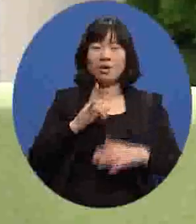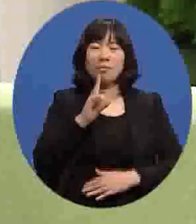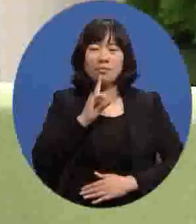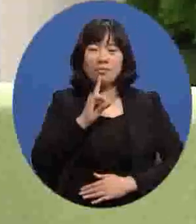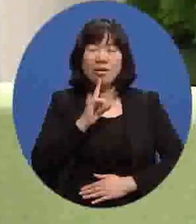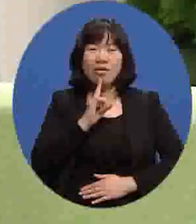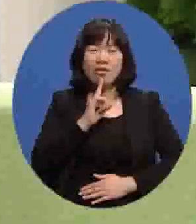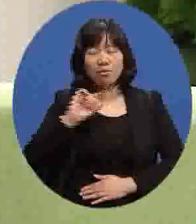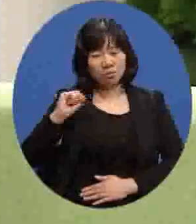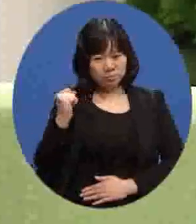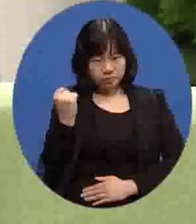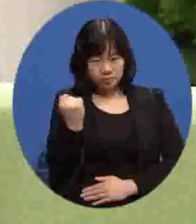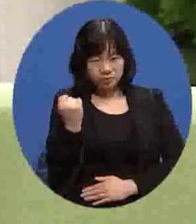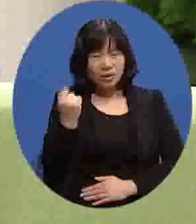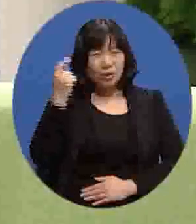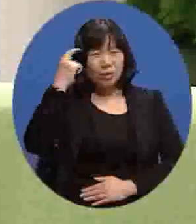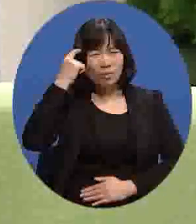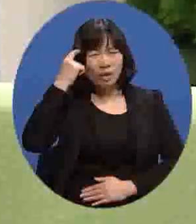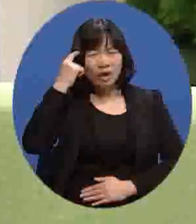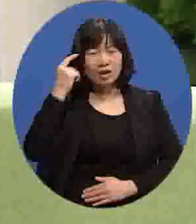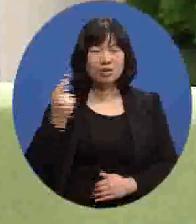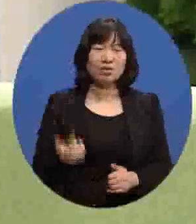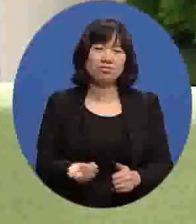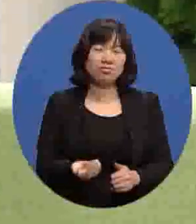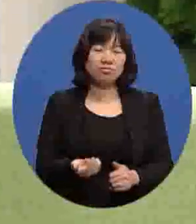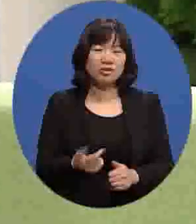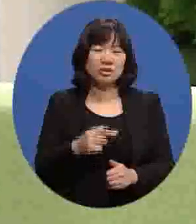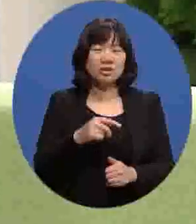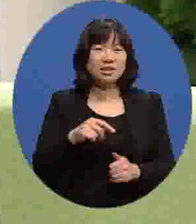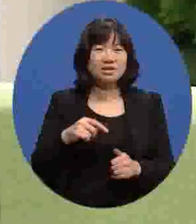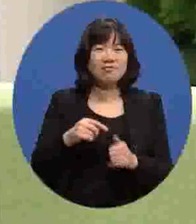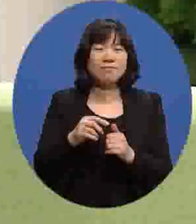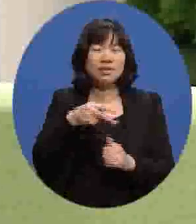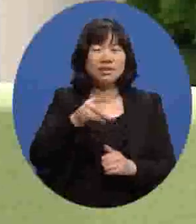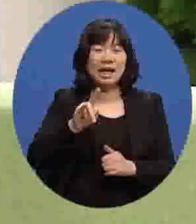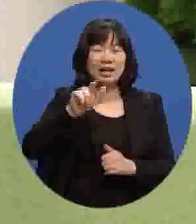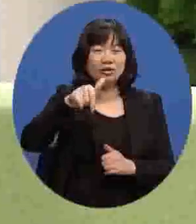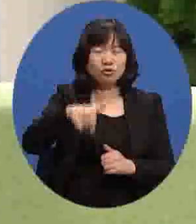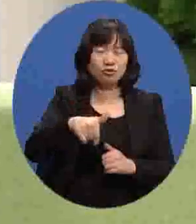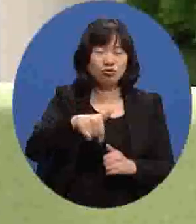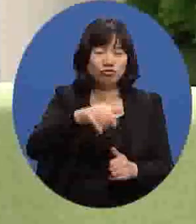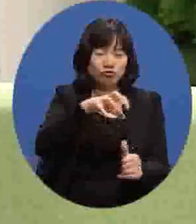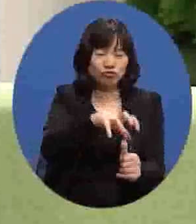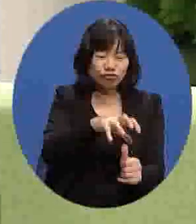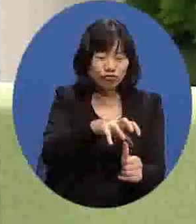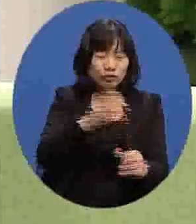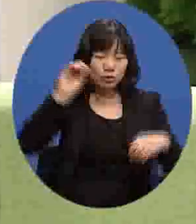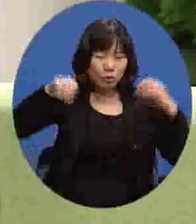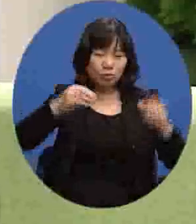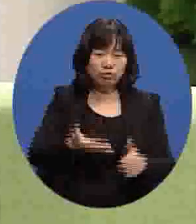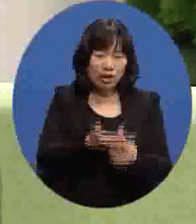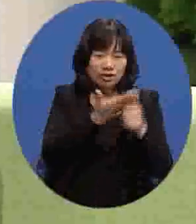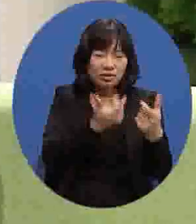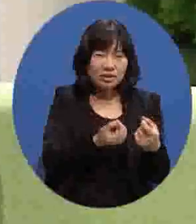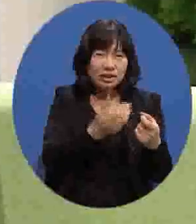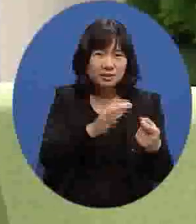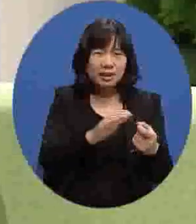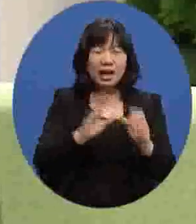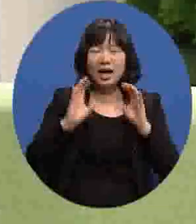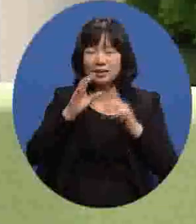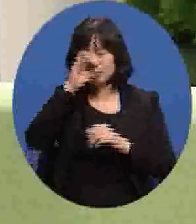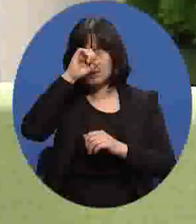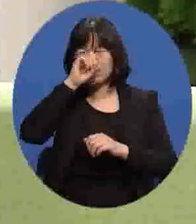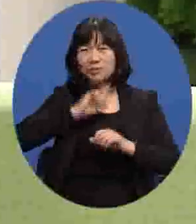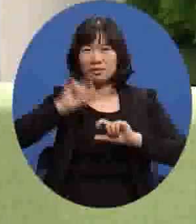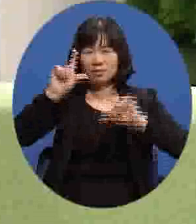들어요. 왜냐면 사육당하는 거니까. 근데 이제 그런 것들이 얻게 되는 아이의 어떤 좋은 점을 또 말살시키니까